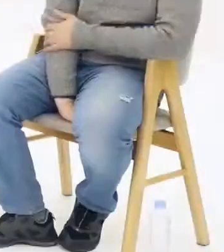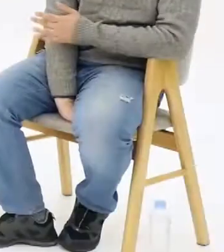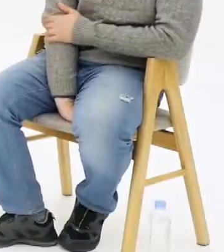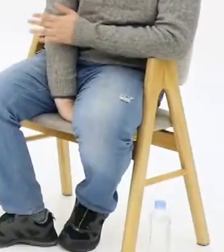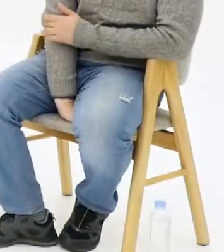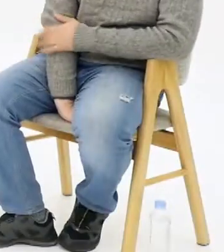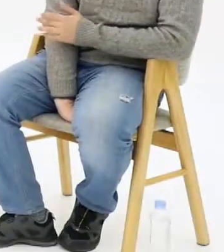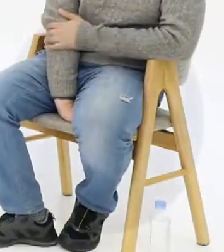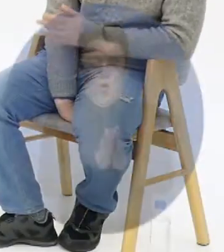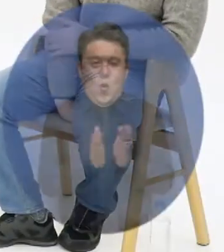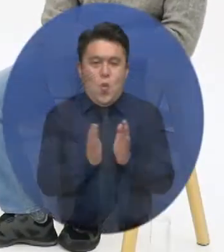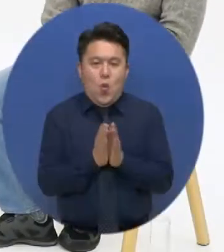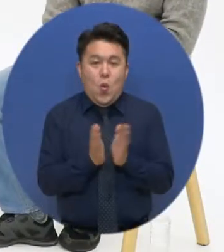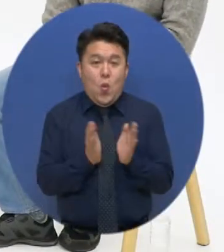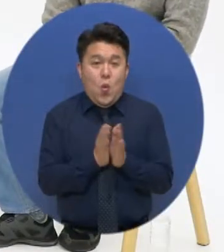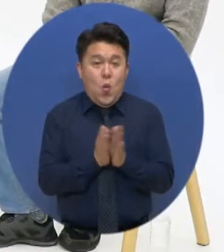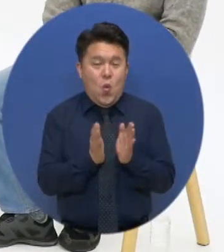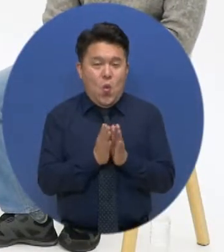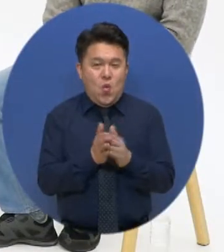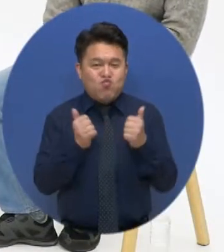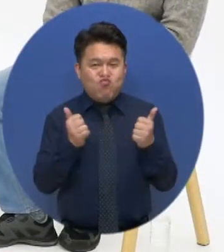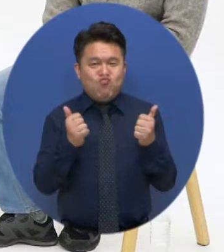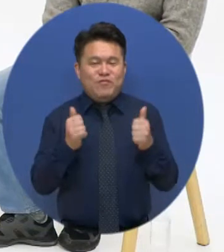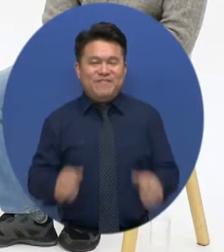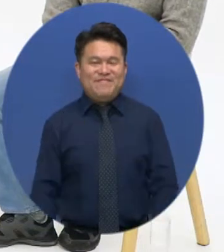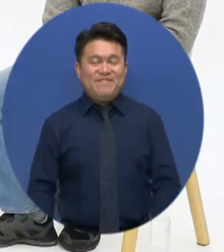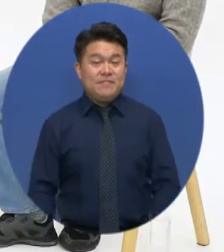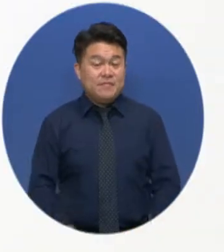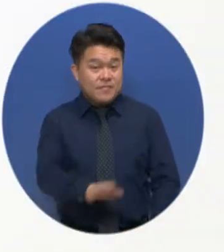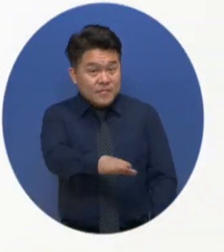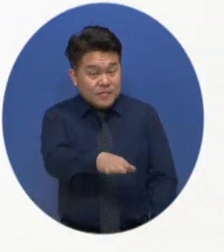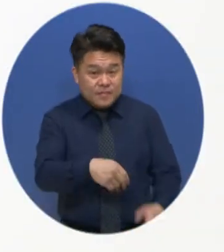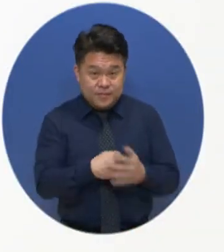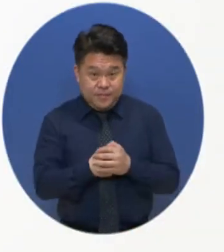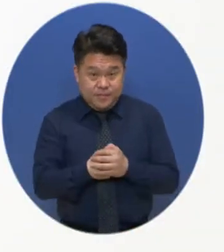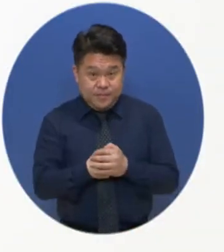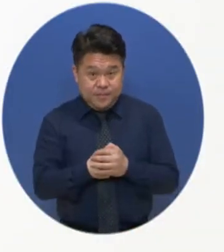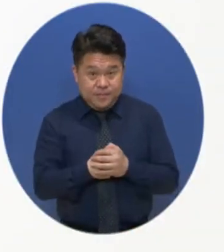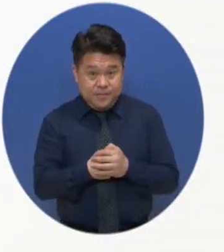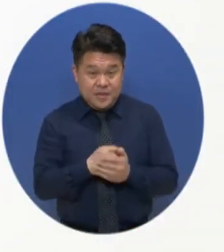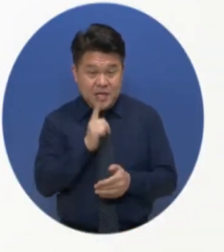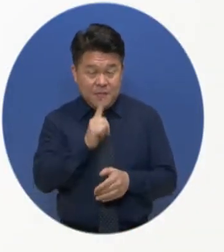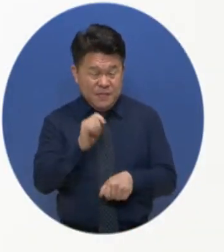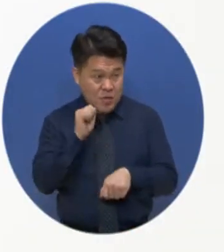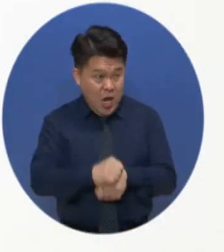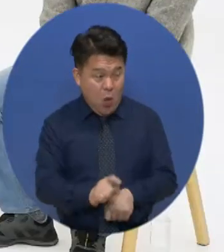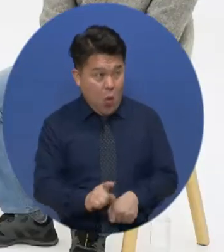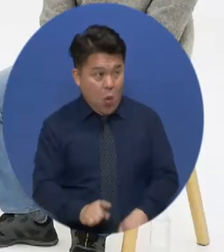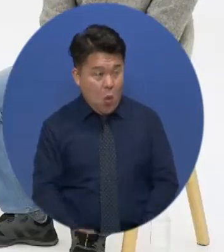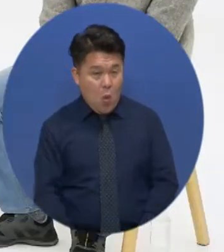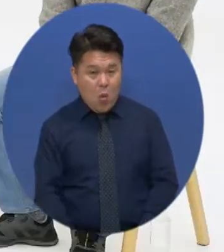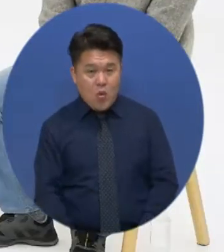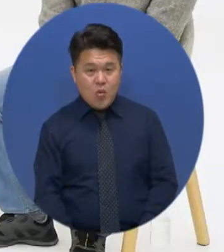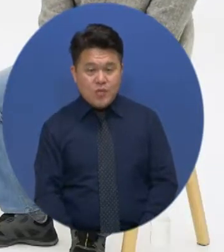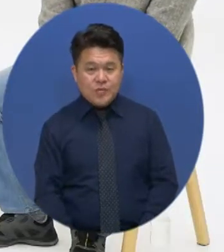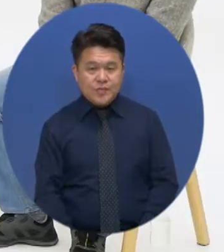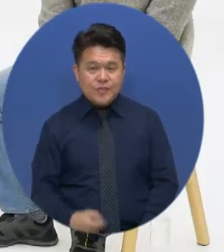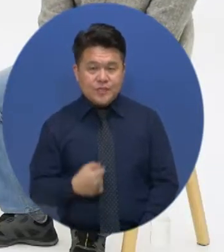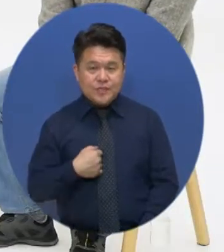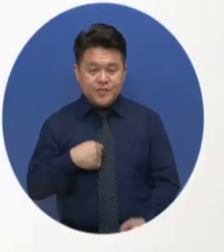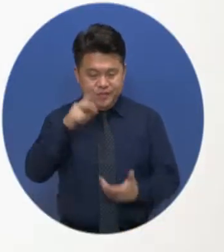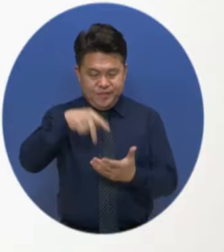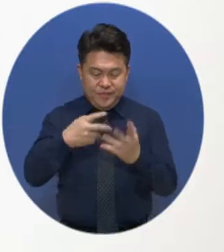굿나잇! 와, 너무 잘 봤어요. 아니 근데 아니 어쩜 이렇게 말씀을 잘하세요? 책을 아무래도 많이